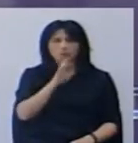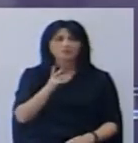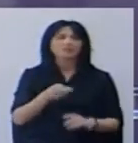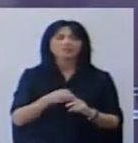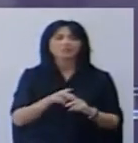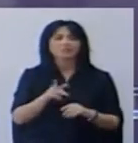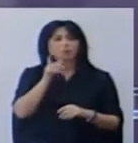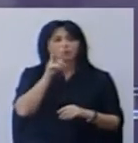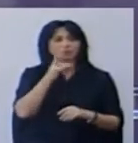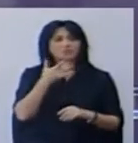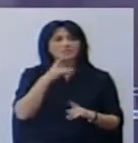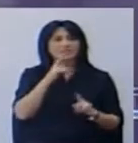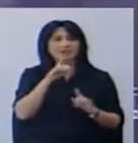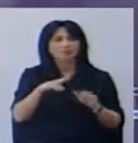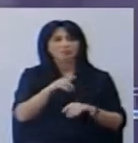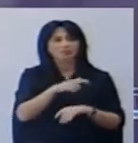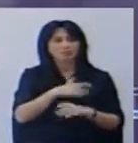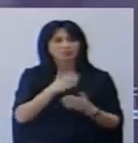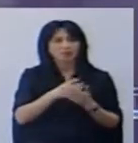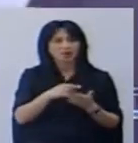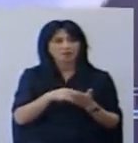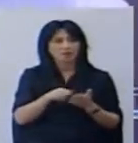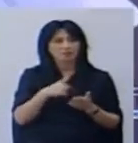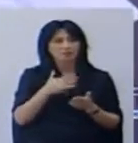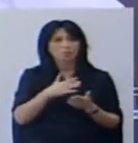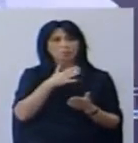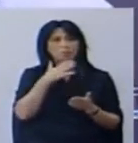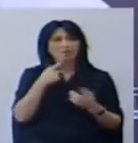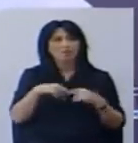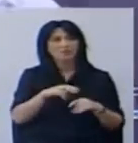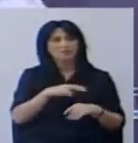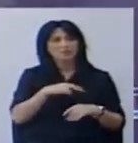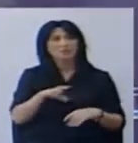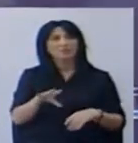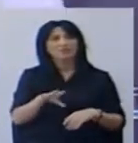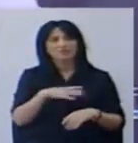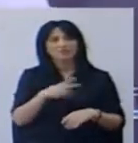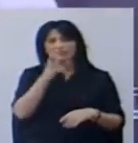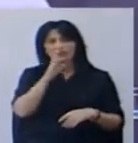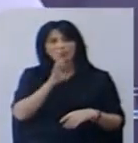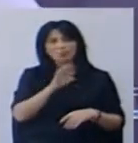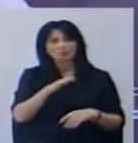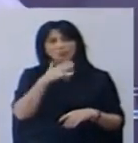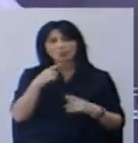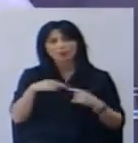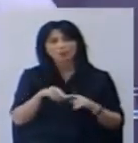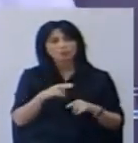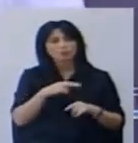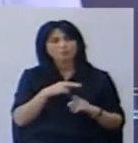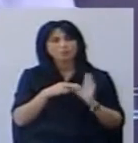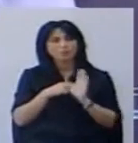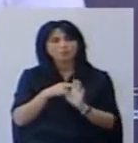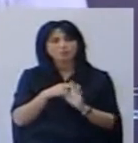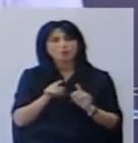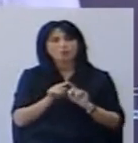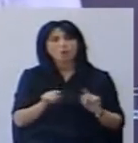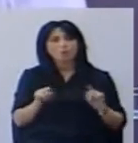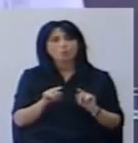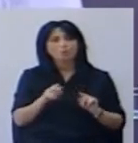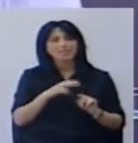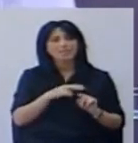ვარ ქუთაისის საკრებულოს წევრი და თქვენ აღნიშნეთ კიდეც, მე უმრავლესობის დეპუტატი ვიყავი. მიუხედავად უმრავლესობის დეპუტატობისა,